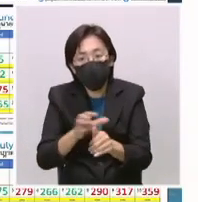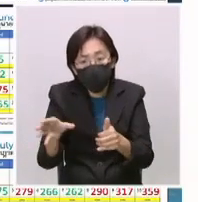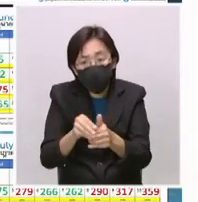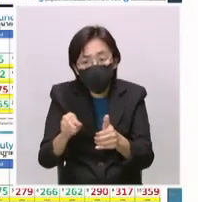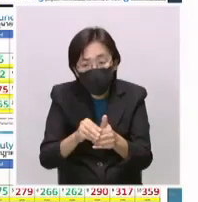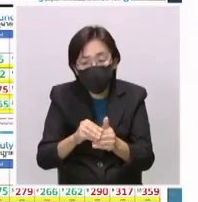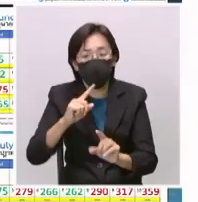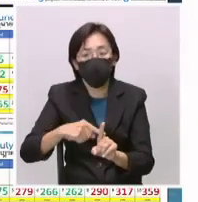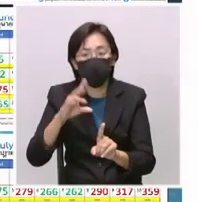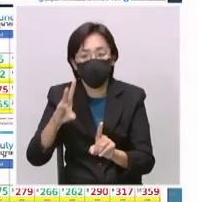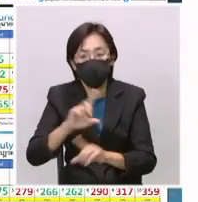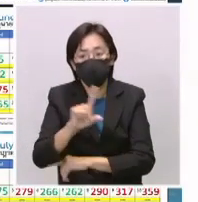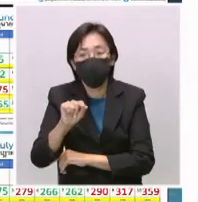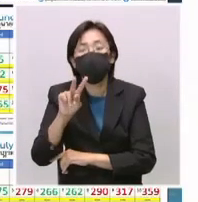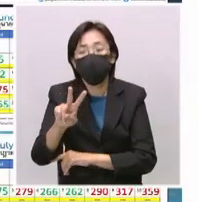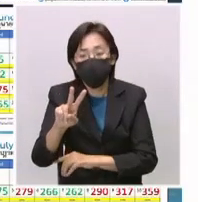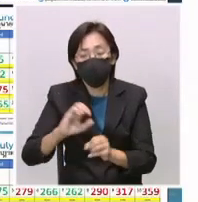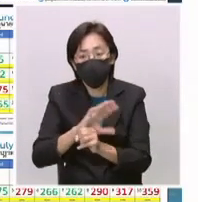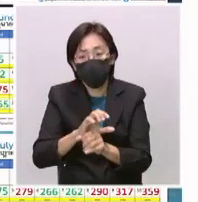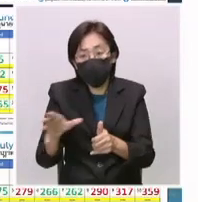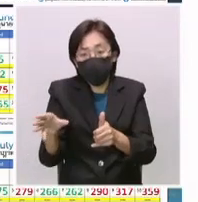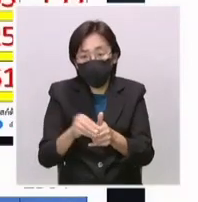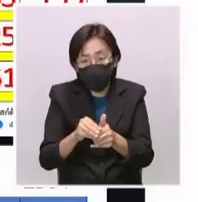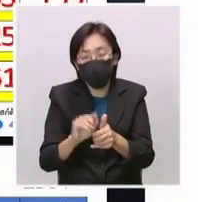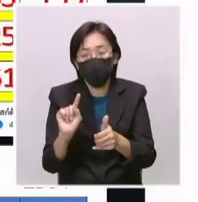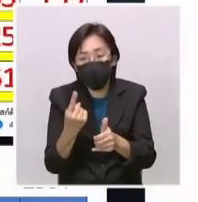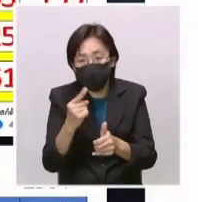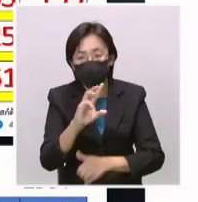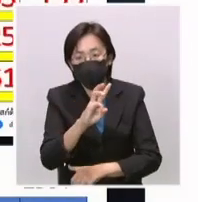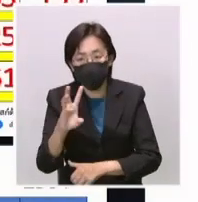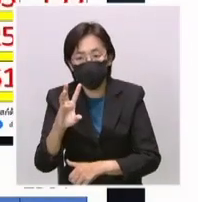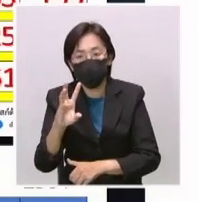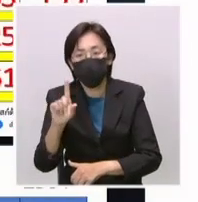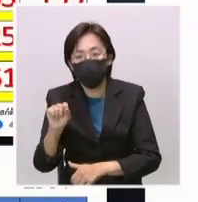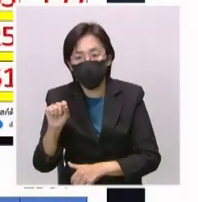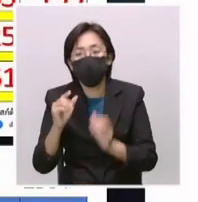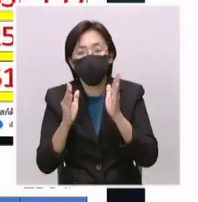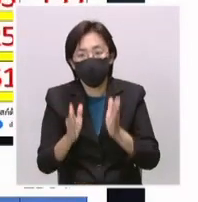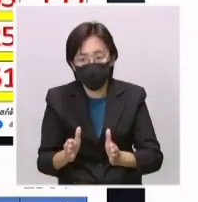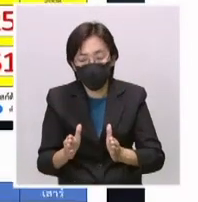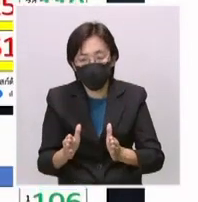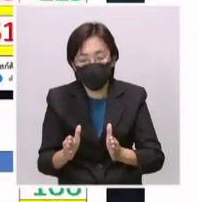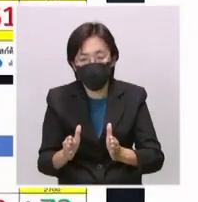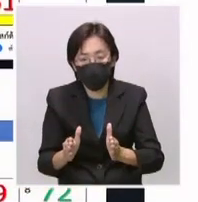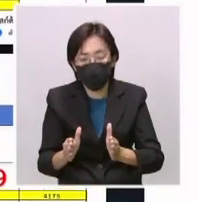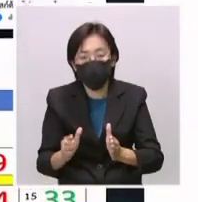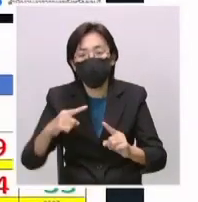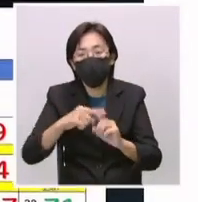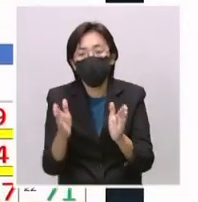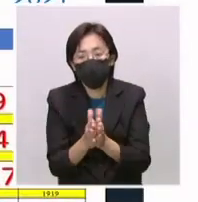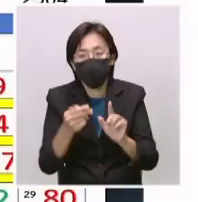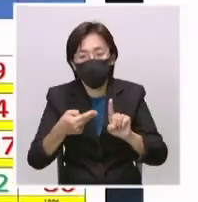-19 วันที่22กรกฎาคมพบผู้ติดเชื้อรายใหม่620คนผู้ป่วยยืนยันสะสม